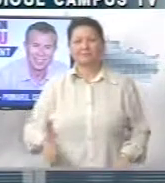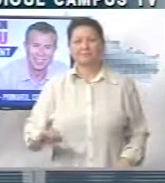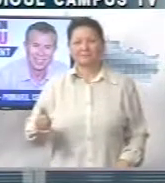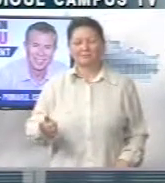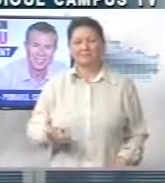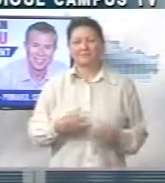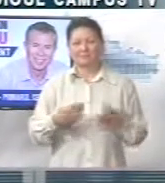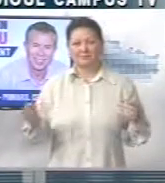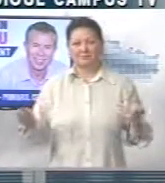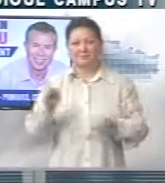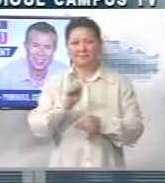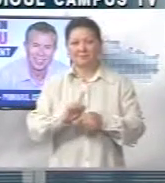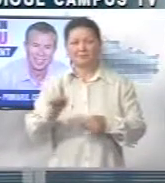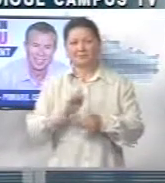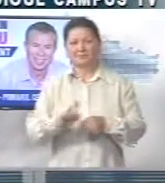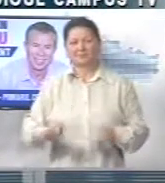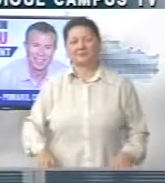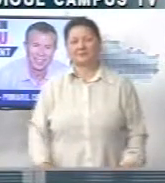Sigur, proiectul